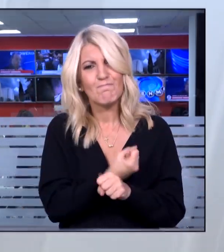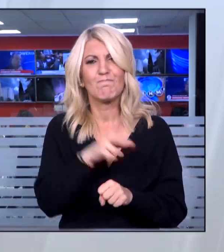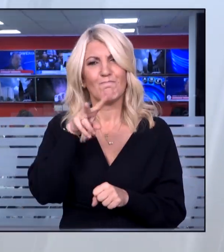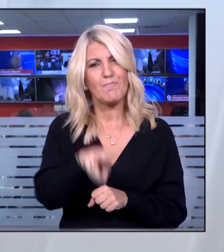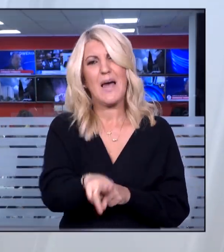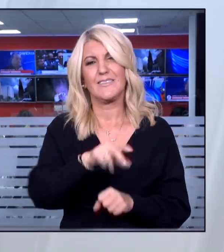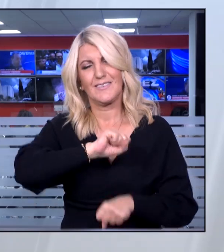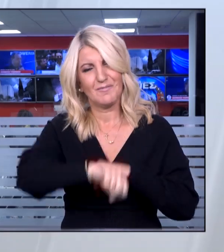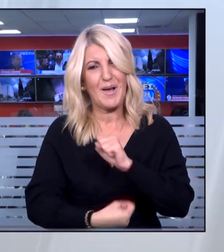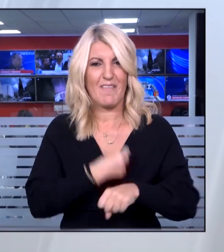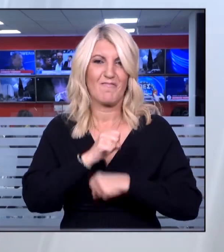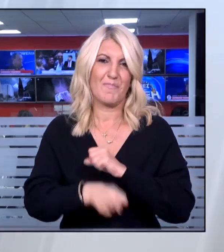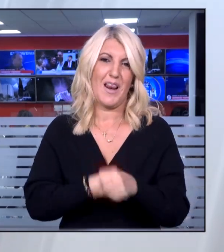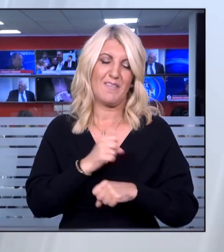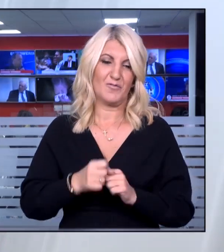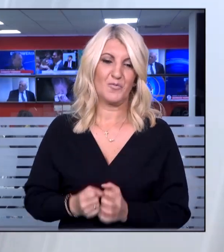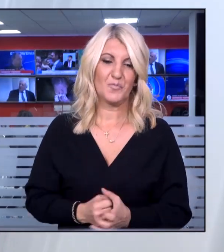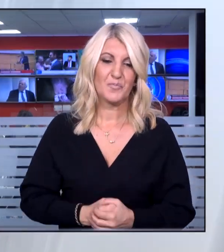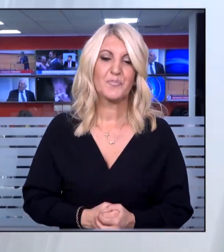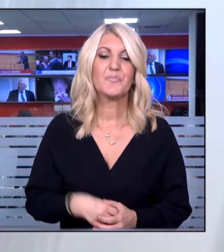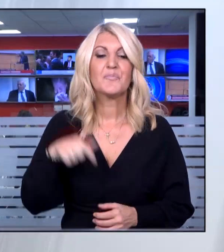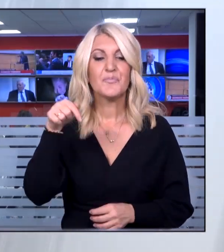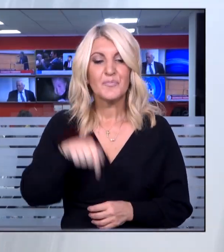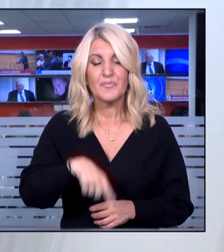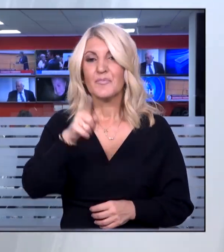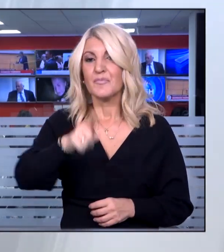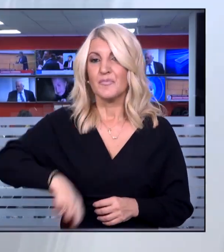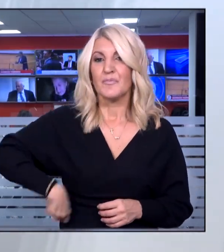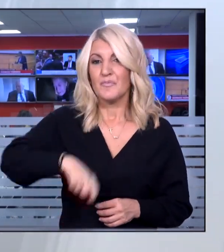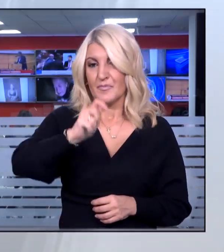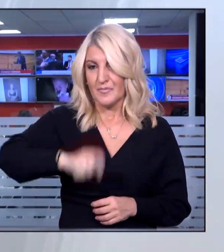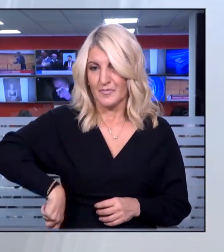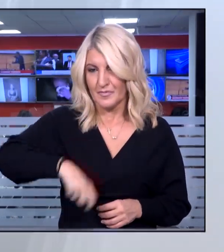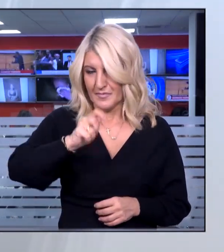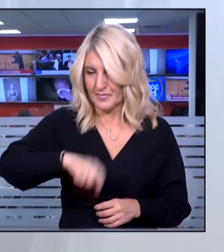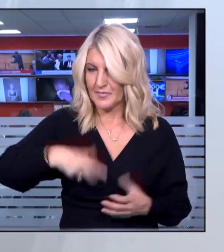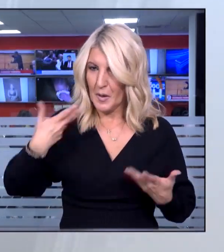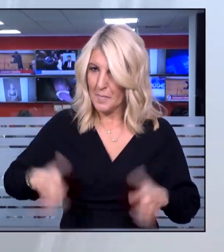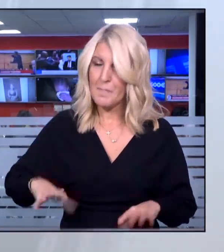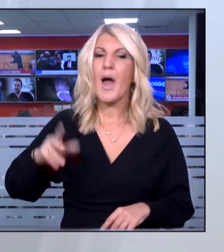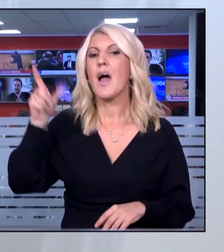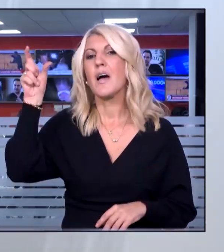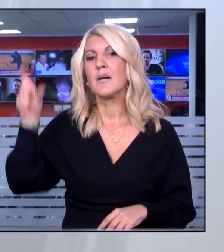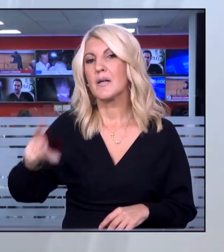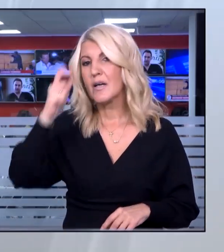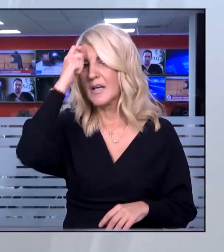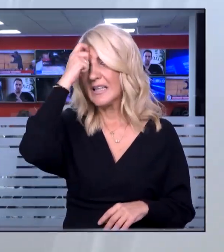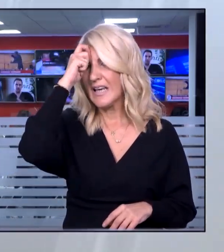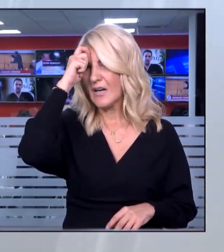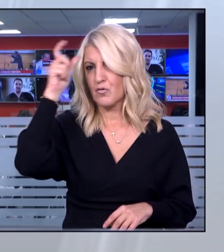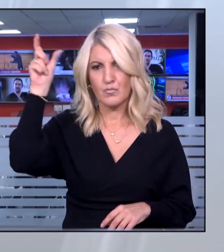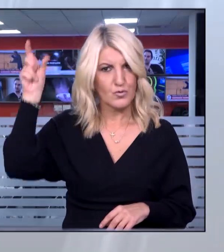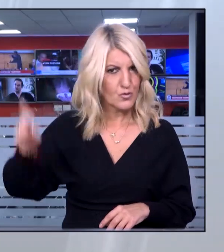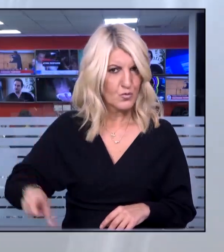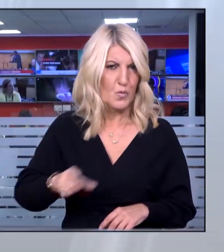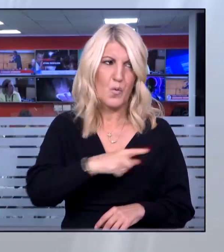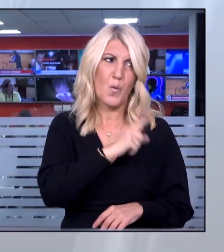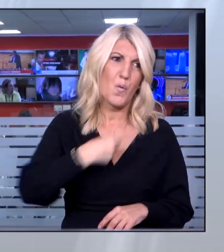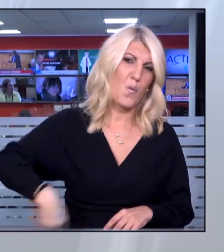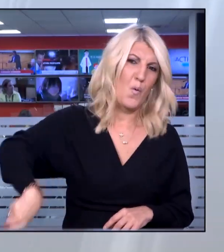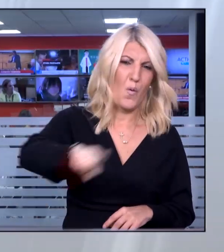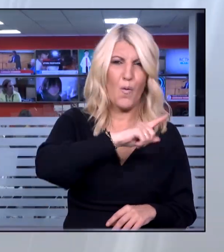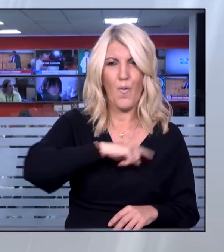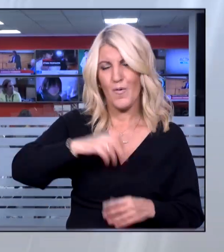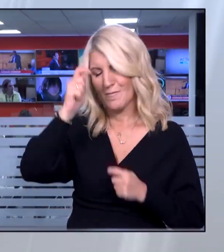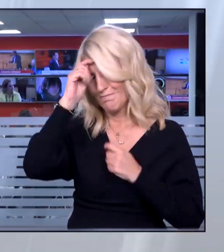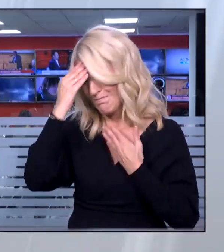ΣΥΡΙΖΑ Κώστας Ζαχαριάδης. Το μυστήριο τέλεσαν ο Αρχιεπίσκοπος Αθηνών και Πάσης Ελλάδος Ιερώνυμος, ένα πρόσωπο ιδιαίτερα αγαπητό στην περιοχή,